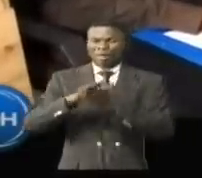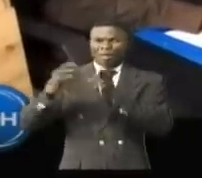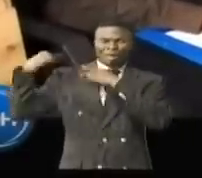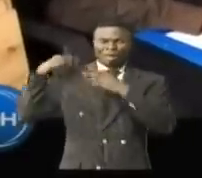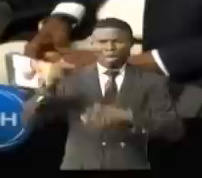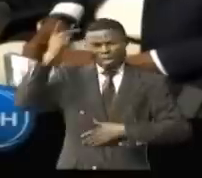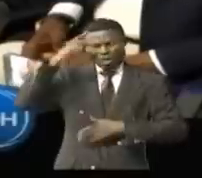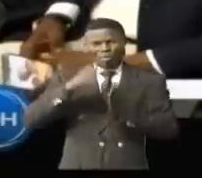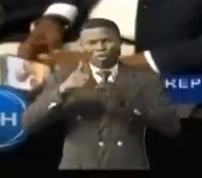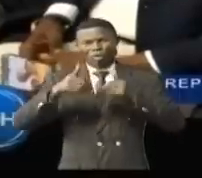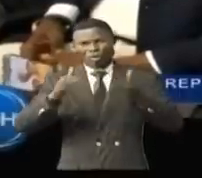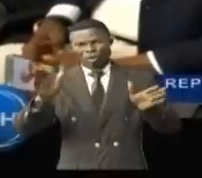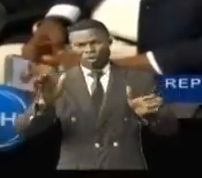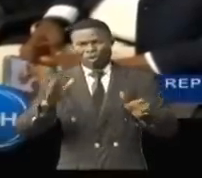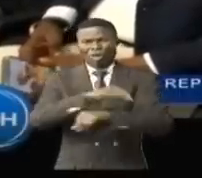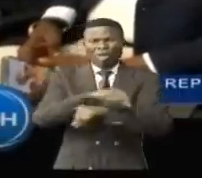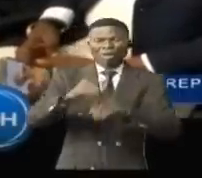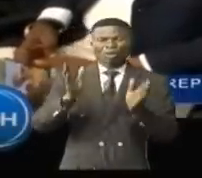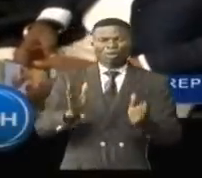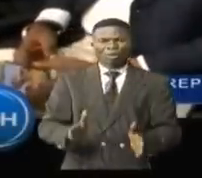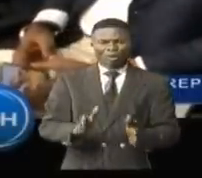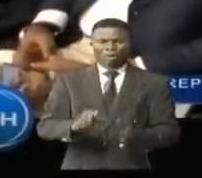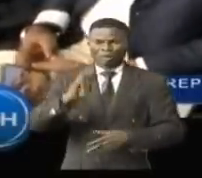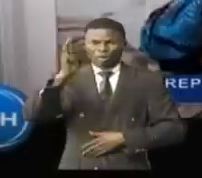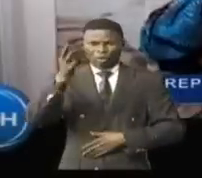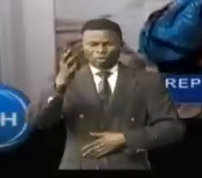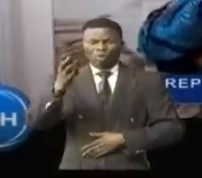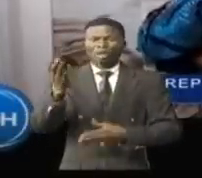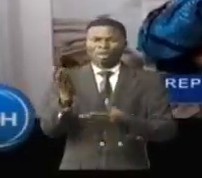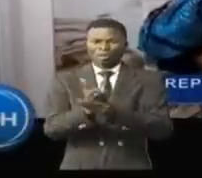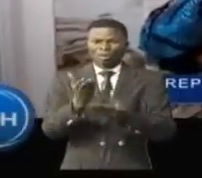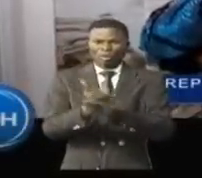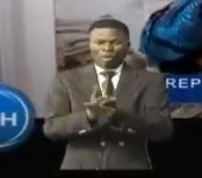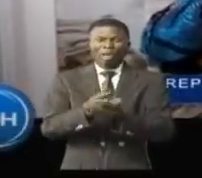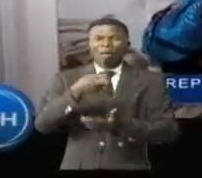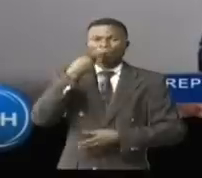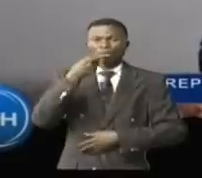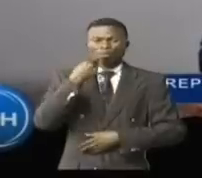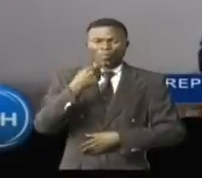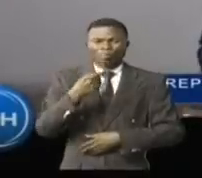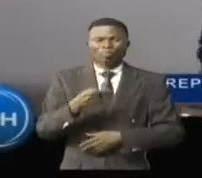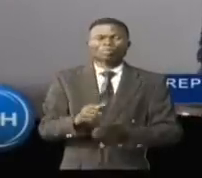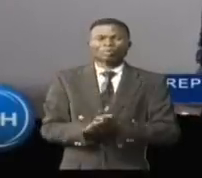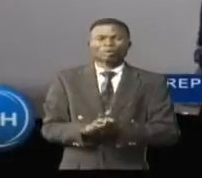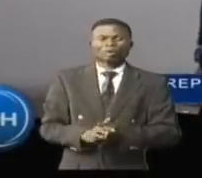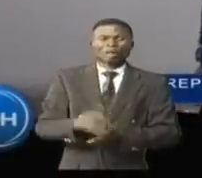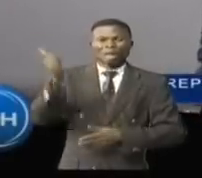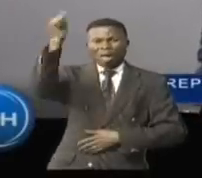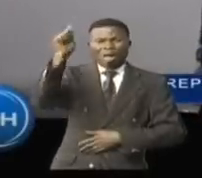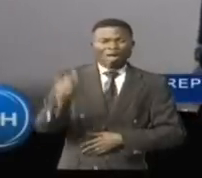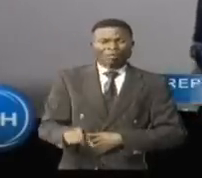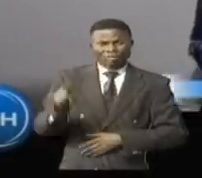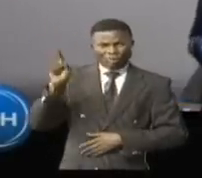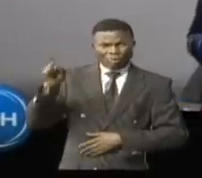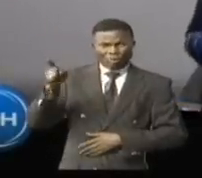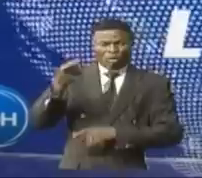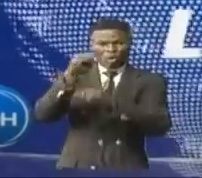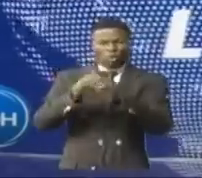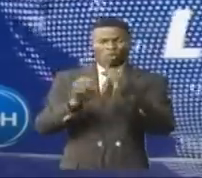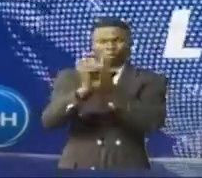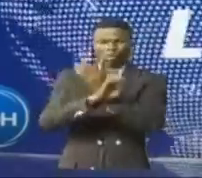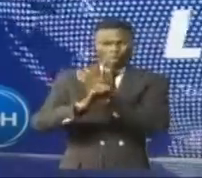politique publique pour administrateurs. Et le troisième module va se tenir à Johannesburg, en Afrique du Sud, au mois